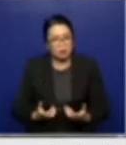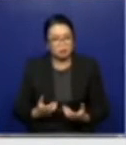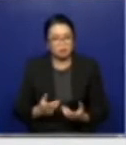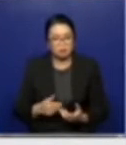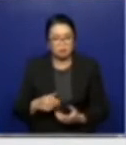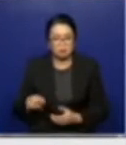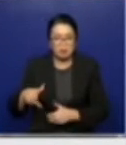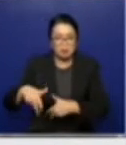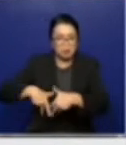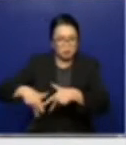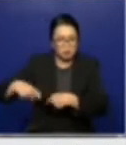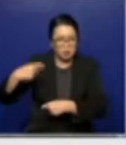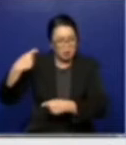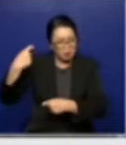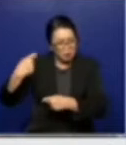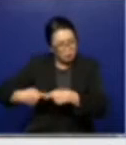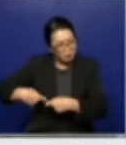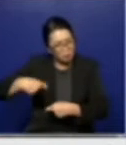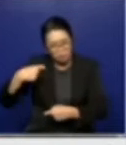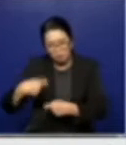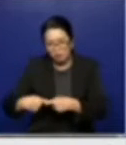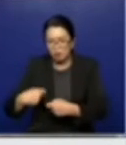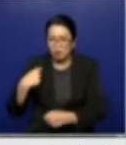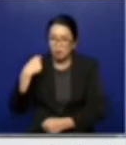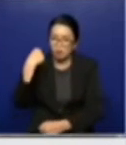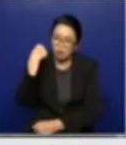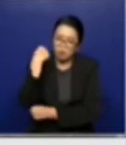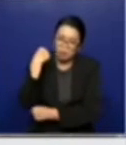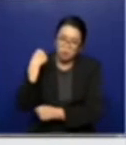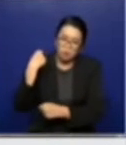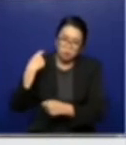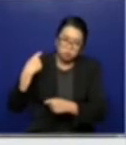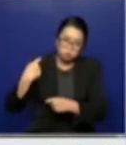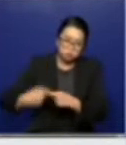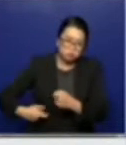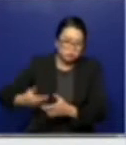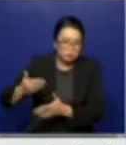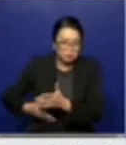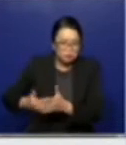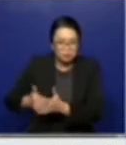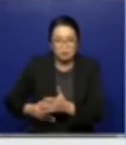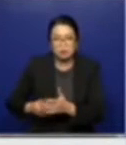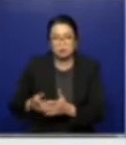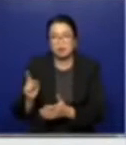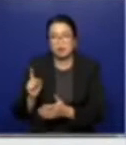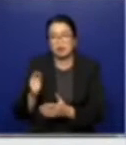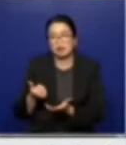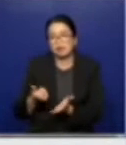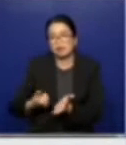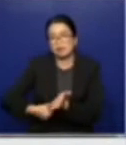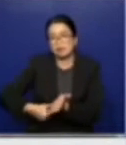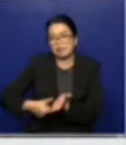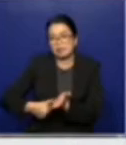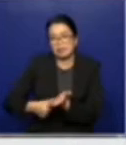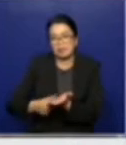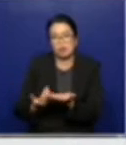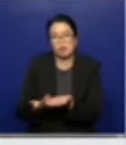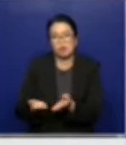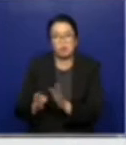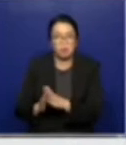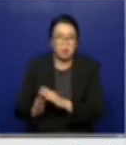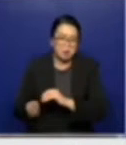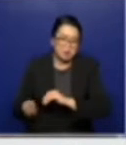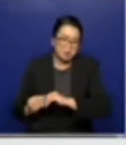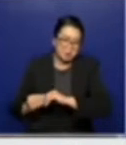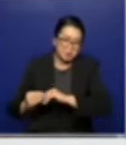ชนกำลังลำบากยากเข็ญนั่นก็คือหนี้ครัวเรือนที่เพิ่มสูงขึ้นอย่างมีนัยยะ